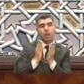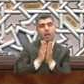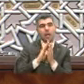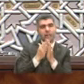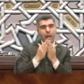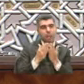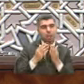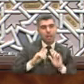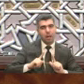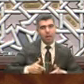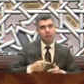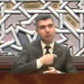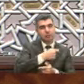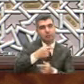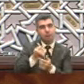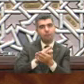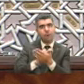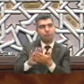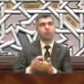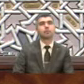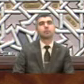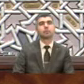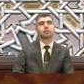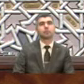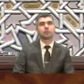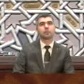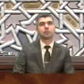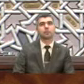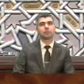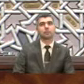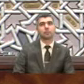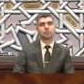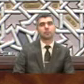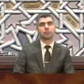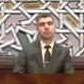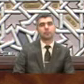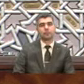النواب المحترمين من الفريق الاستقلالي الوحدة والتعادلية. تفضلوا السيد النائب ليوضع السؤال.